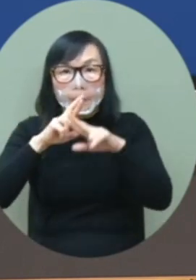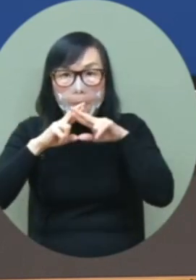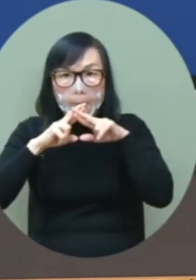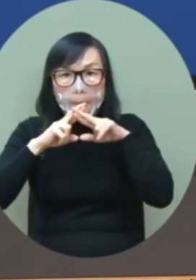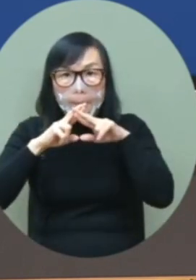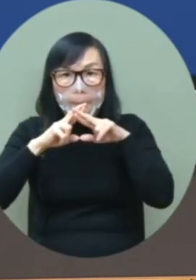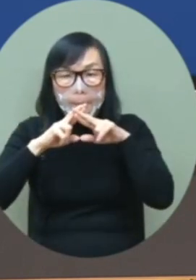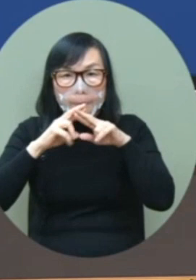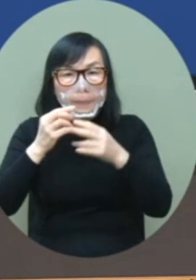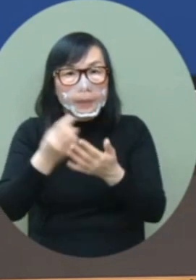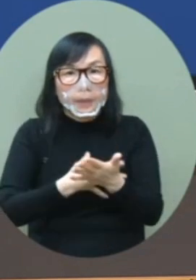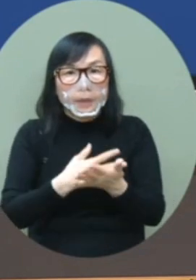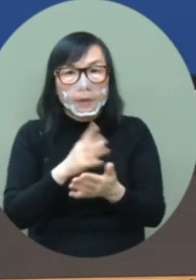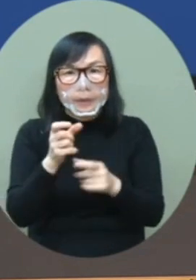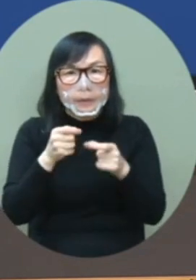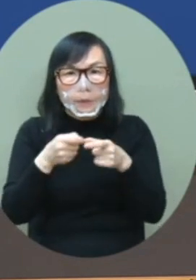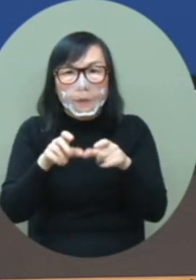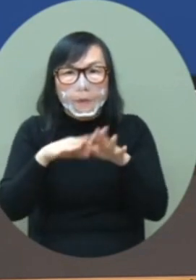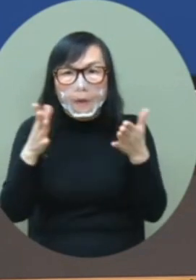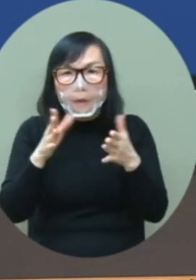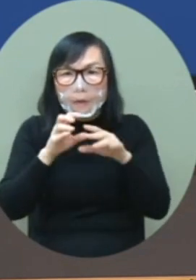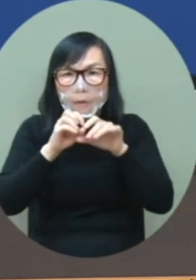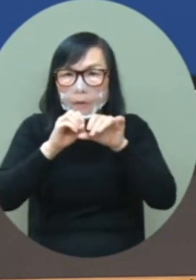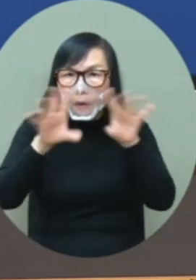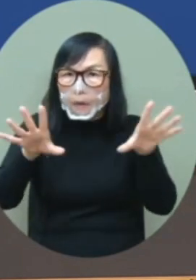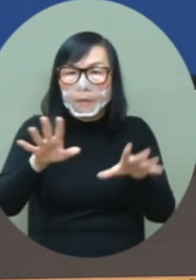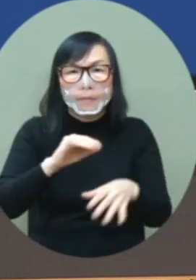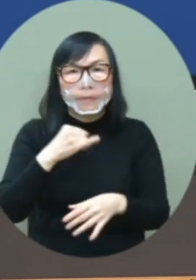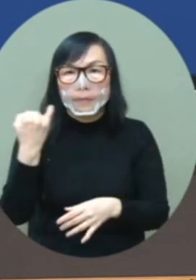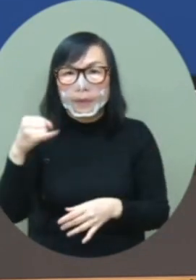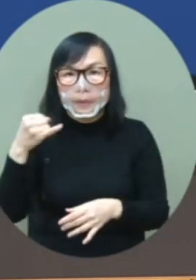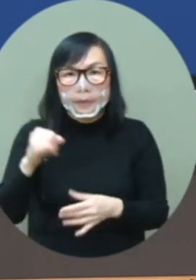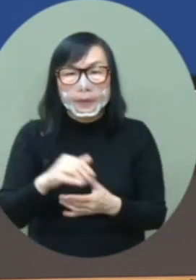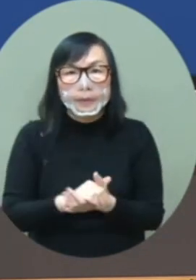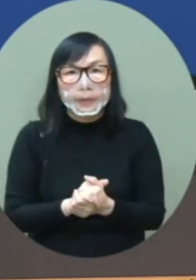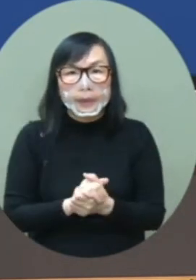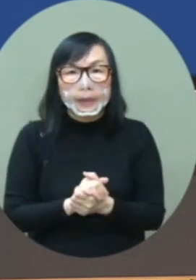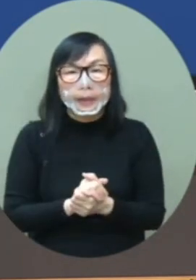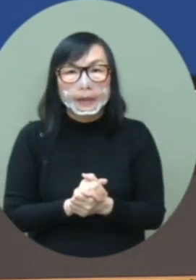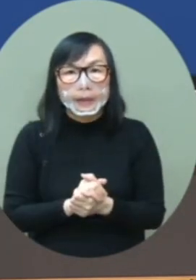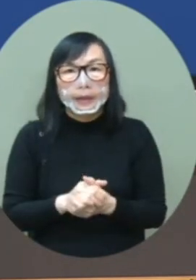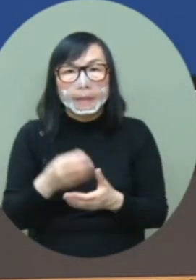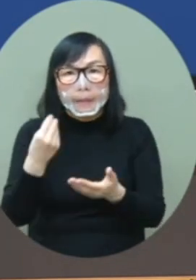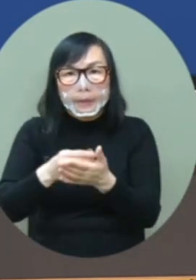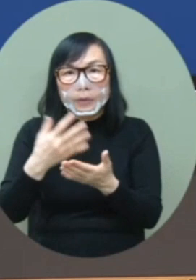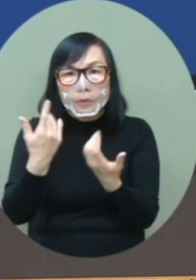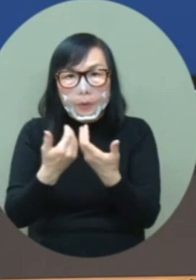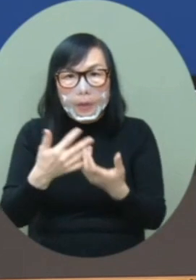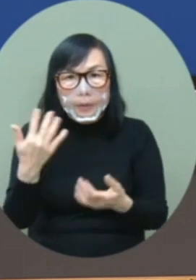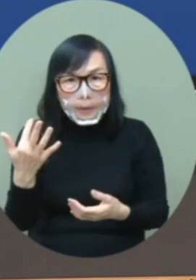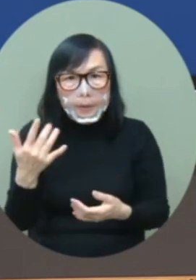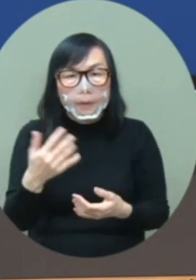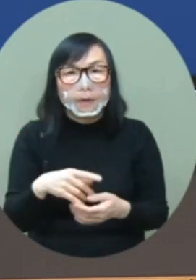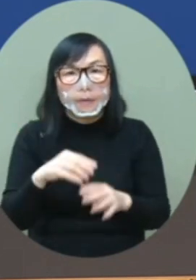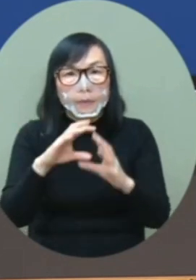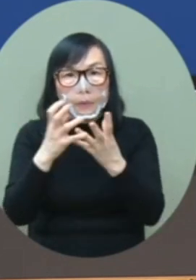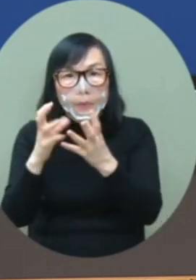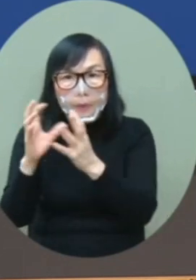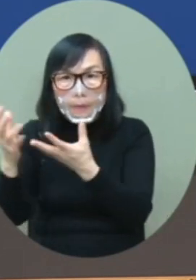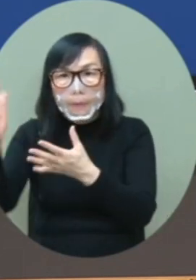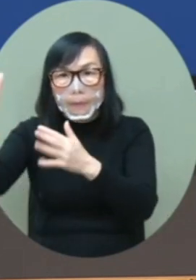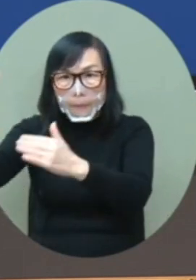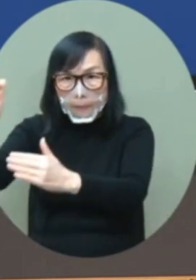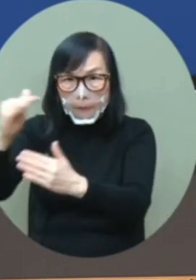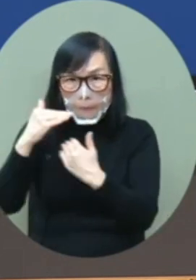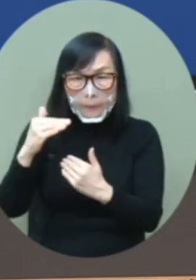咧，我哋係唔可以公開同大家交代我哋採購咗嘅數量，每一個批次到港